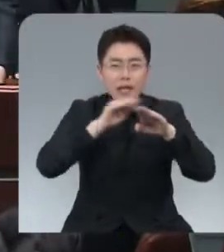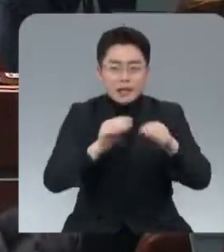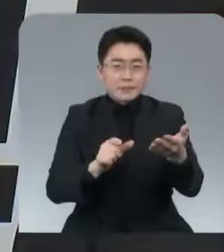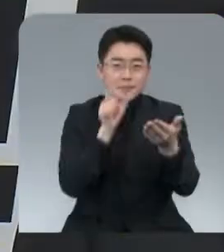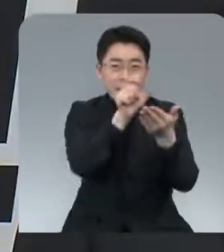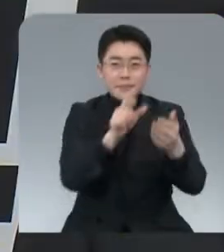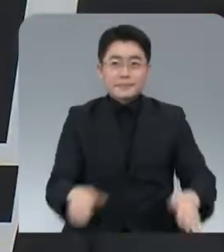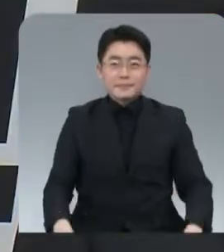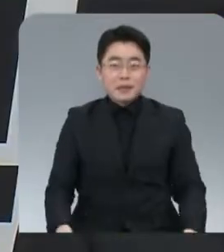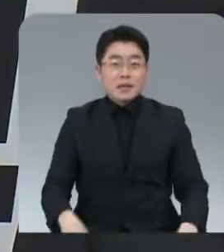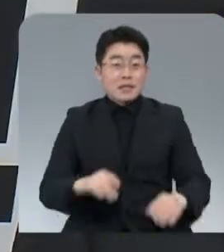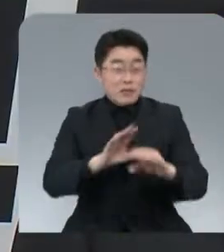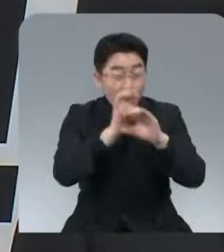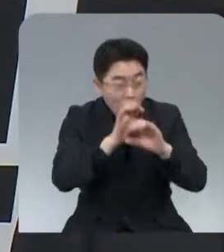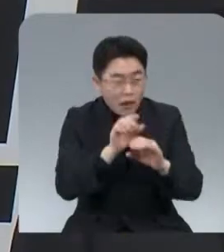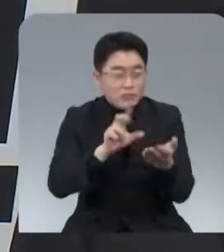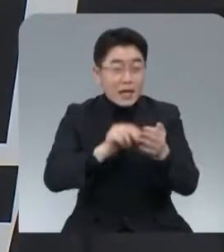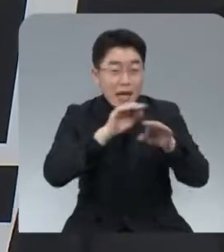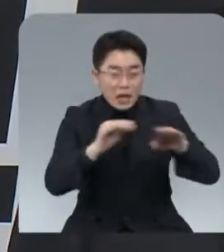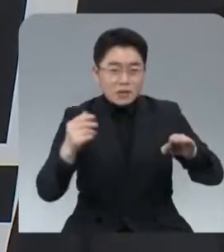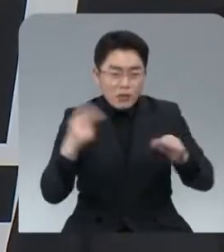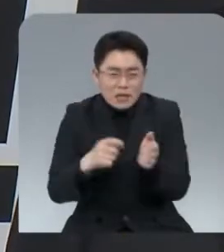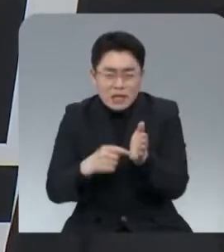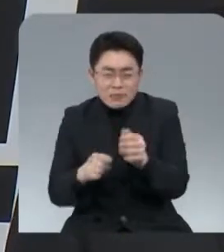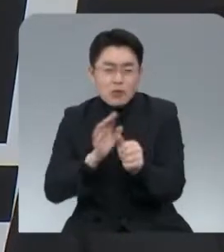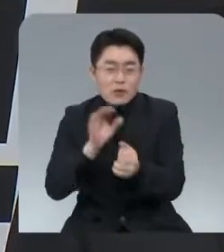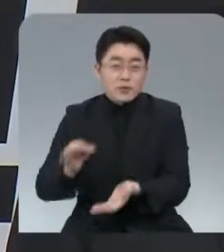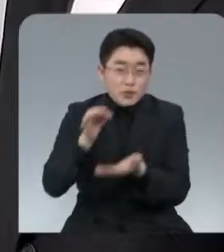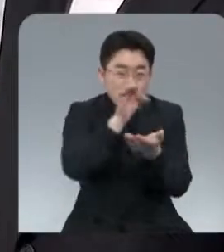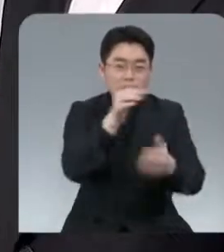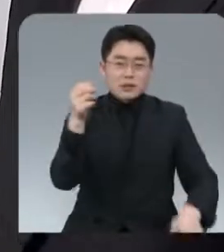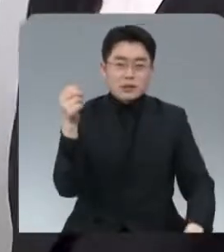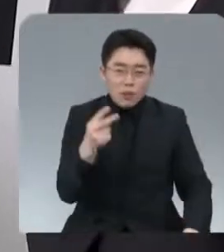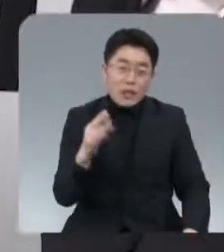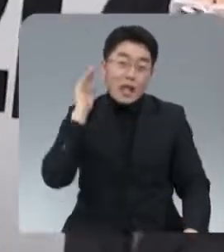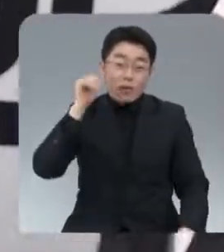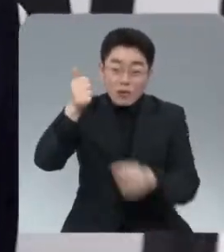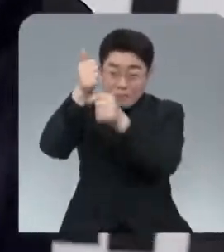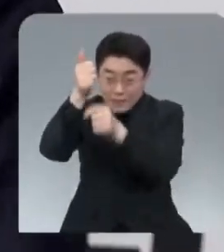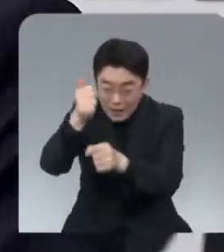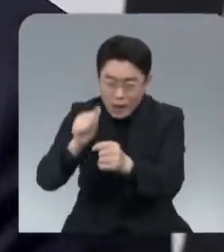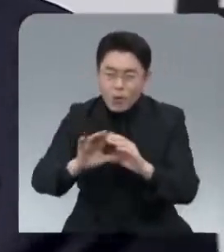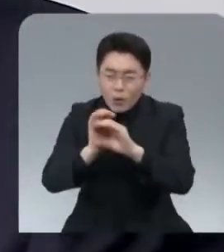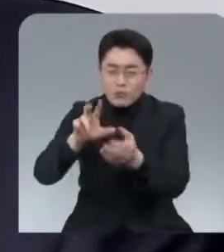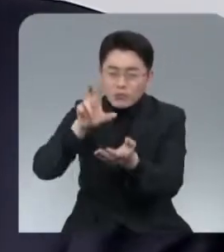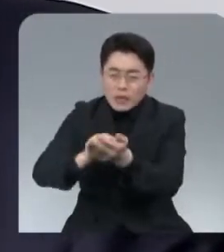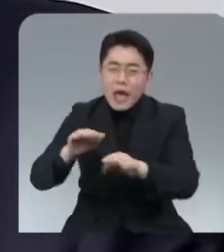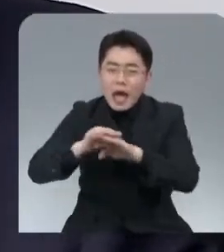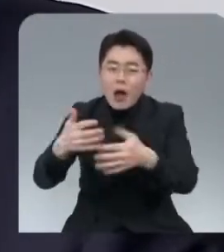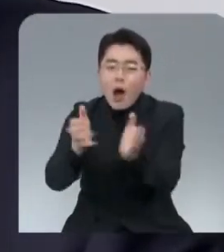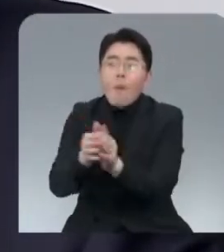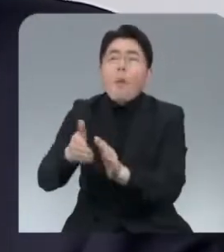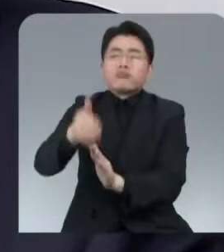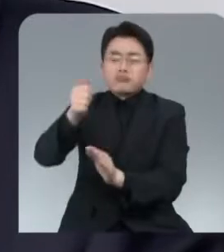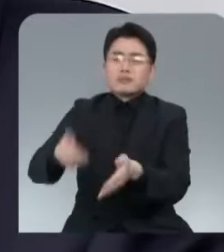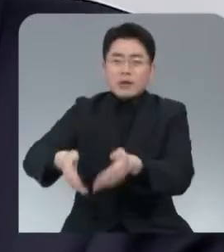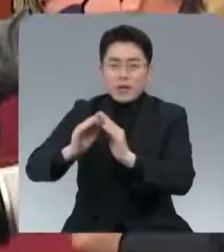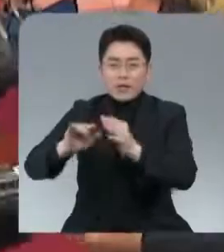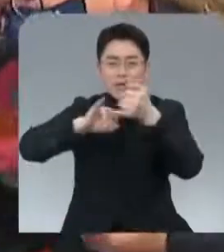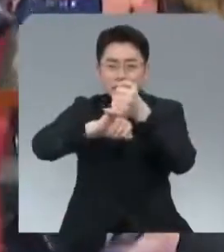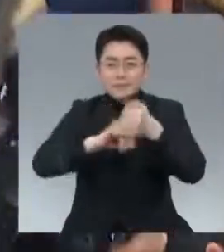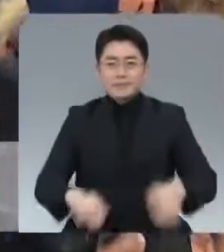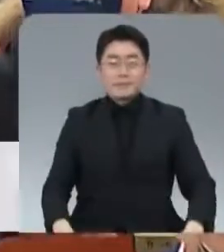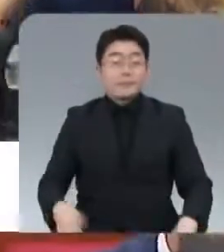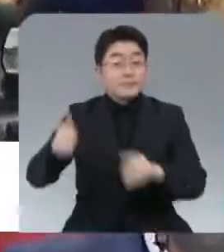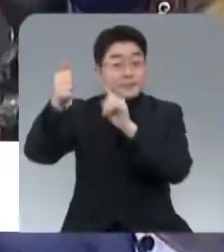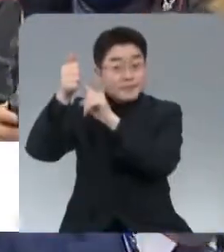보상은 물론 긴급 구조 프로그램 가동, 대통령 직속 코로나19 긴급구조특별본부 설치 등을 약속했습니다.